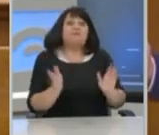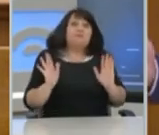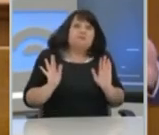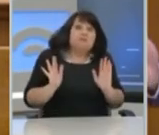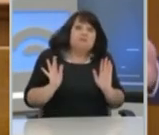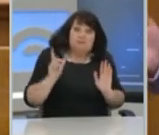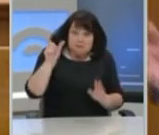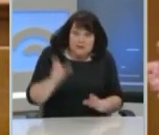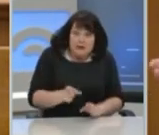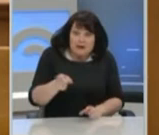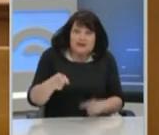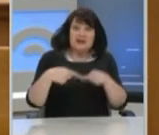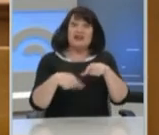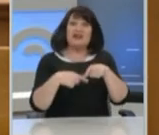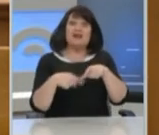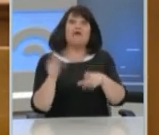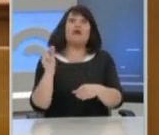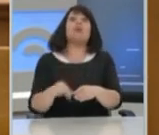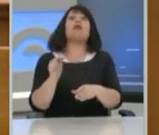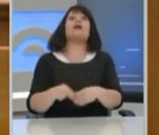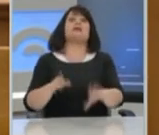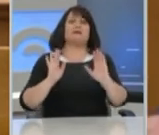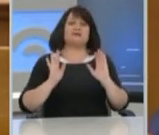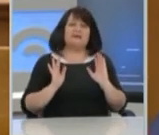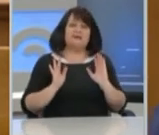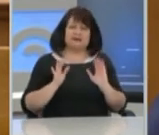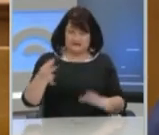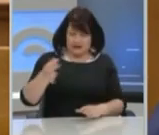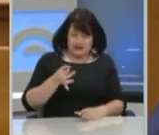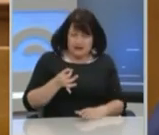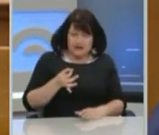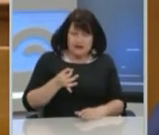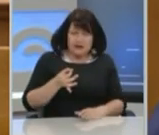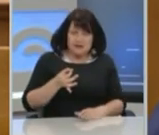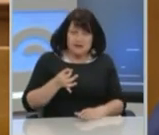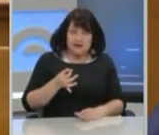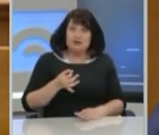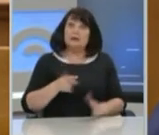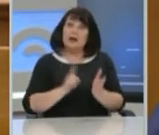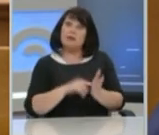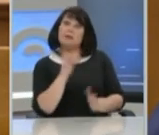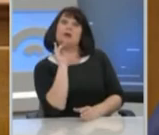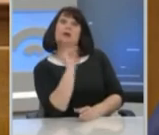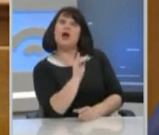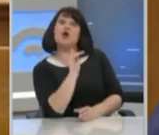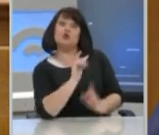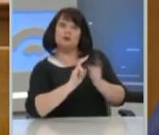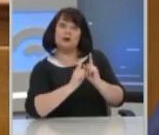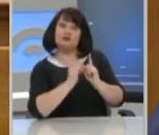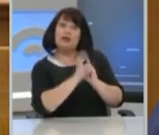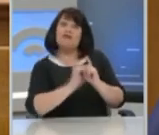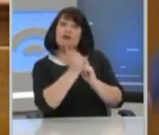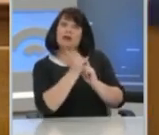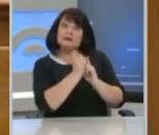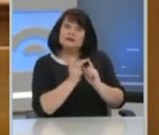Εσείς που το Δεκέμβρη καταψηφίζατε λέγοντας ότι η μη συνεννόηση με τους δανειστές θέτει τη χώρα σε